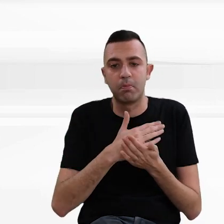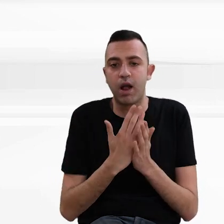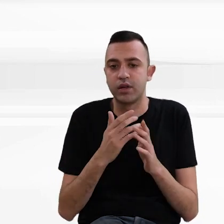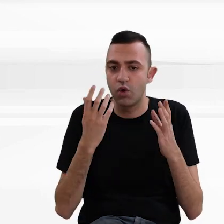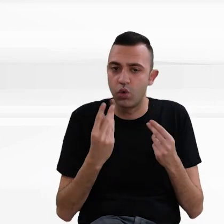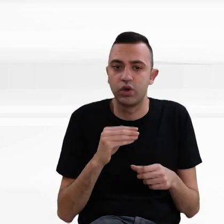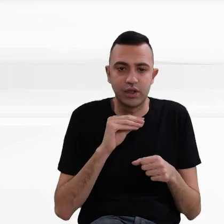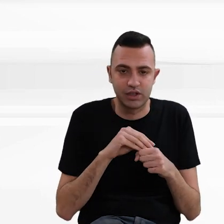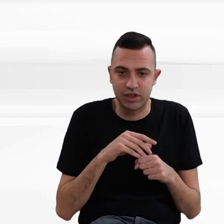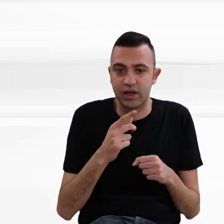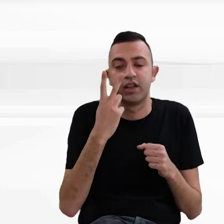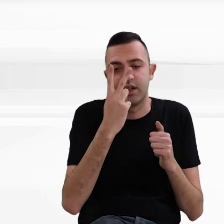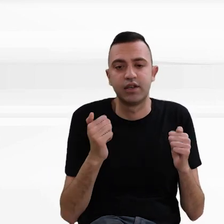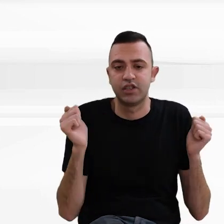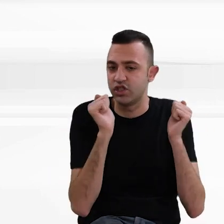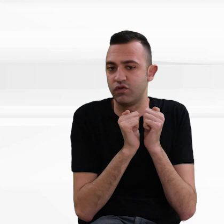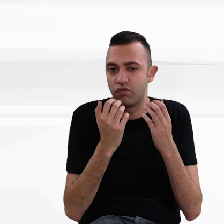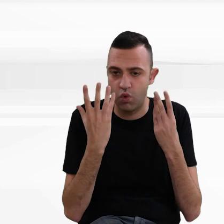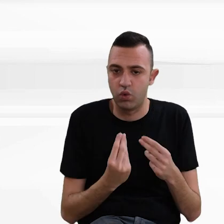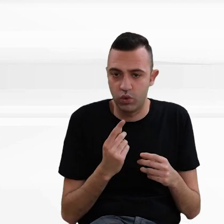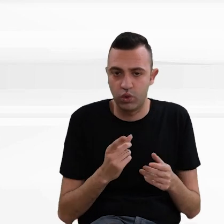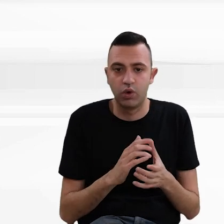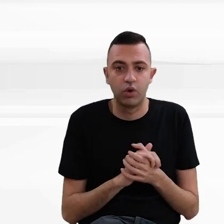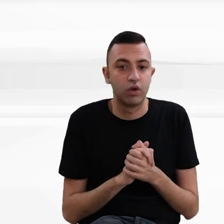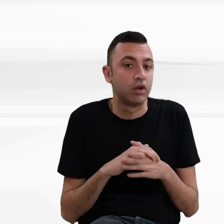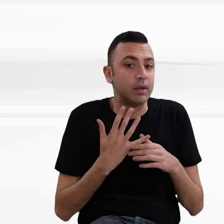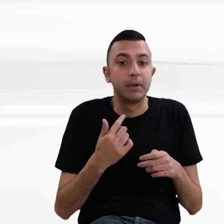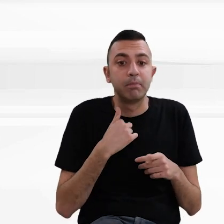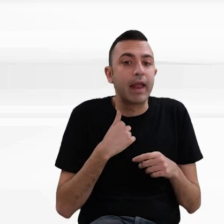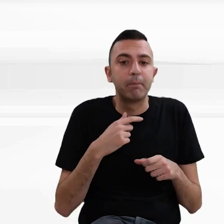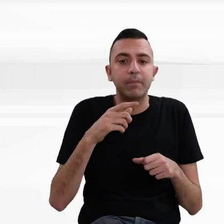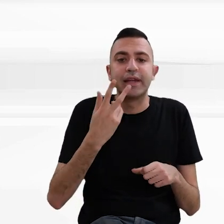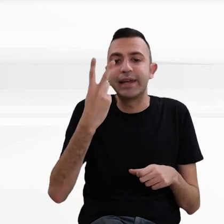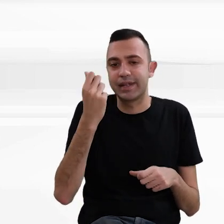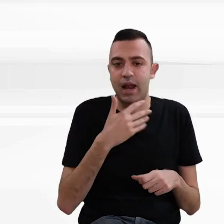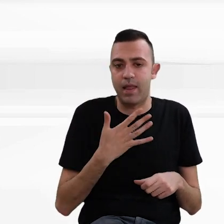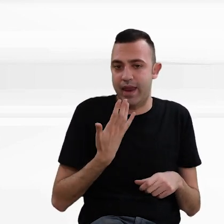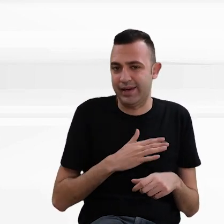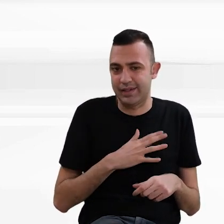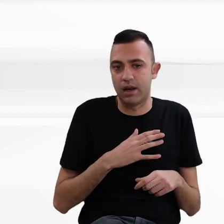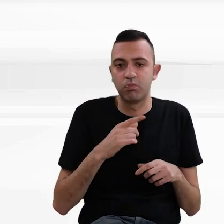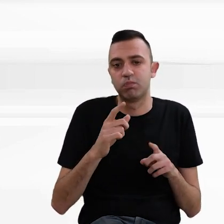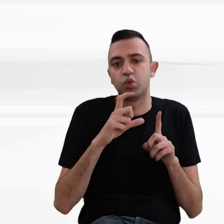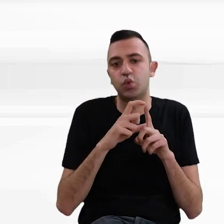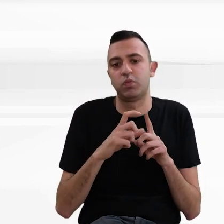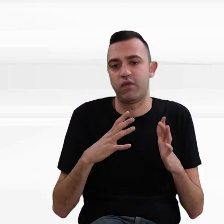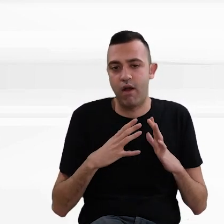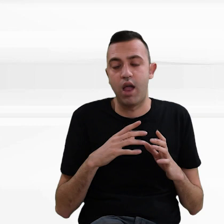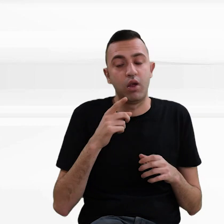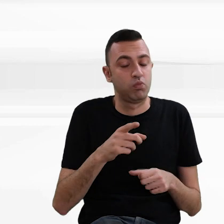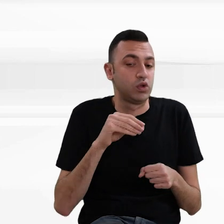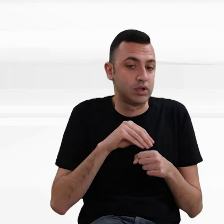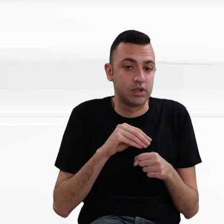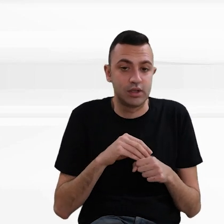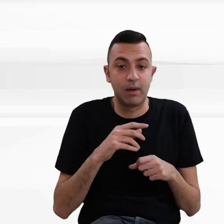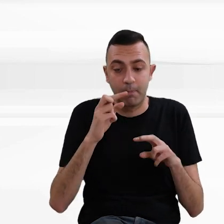parça olduğu için gene ki iki katı olacak şekilde ayırmış oluyorum yani benim iki tane istenilen durumun var mı sevgili öğrenciler O